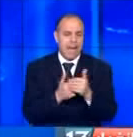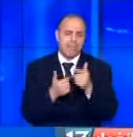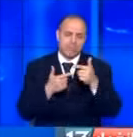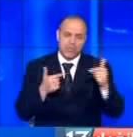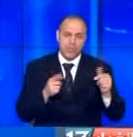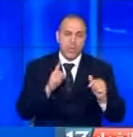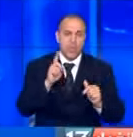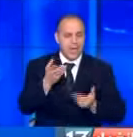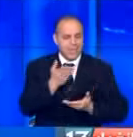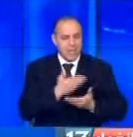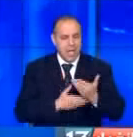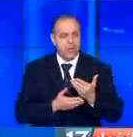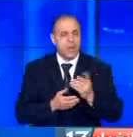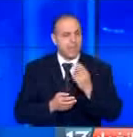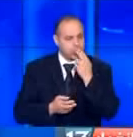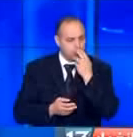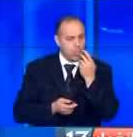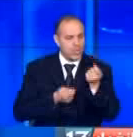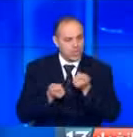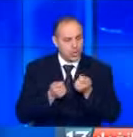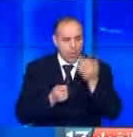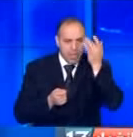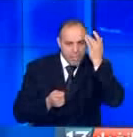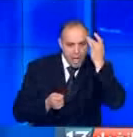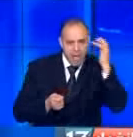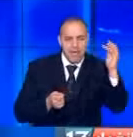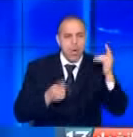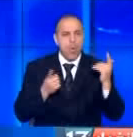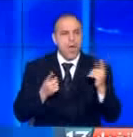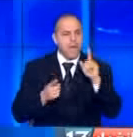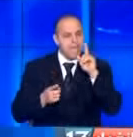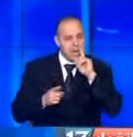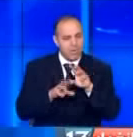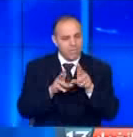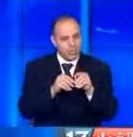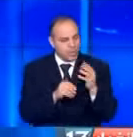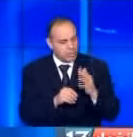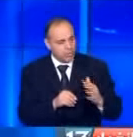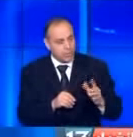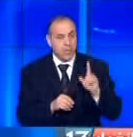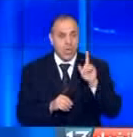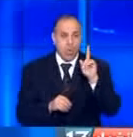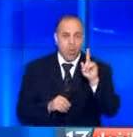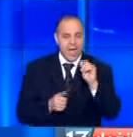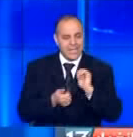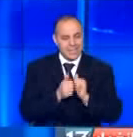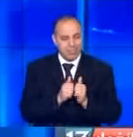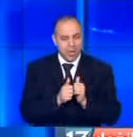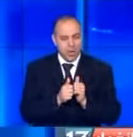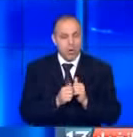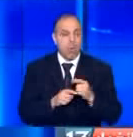التعاون الأمني والتجاري والثقافي والمرأة والأسرة والطفولة والرياضة